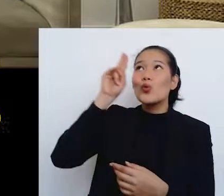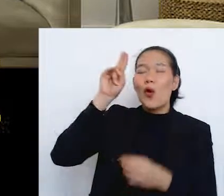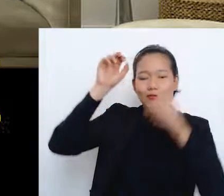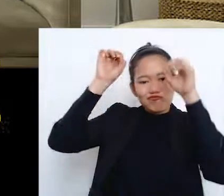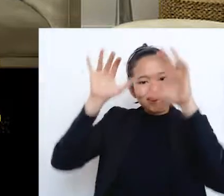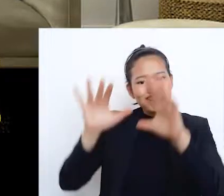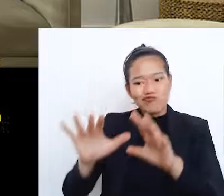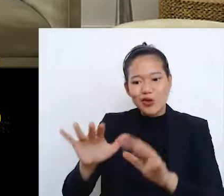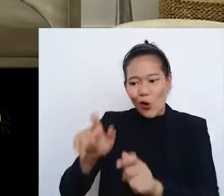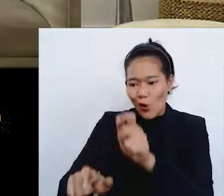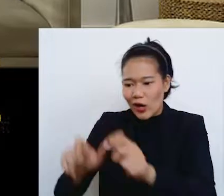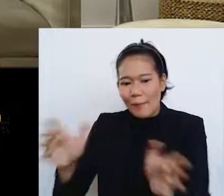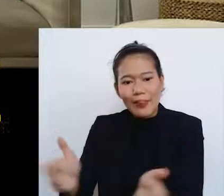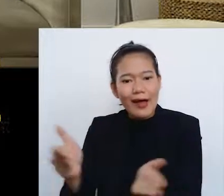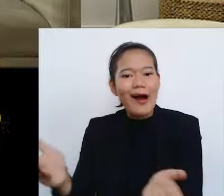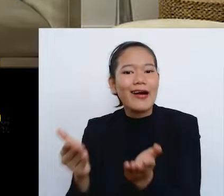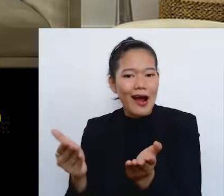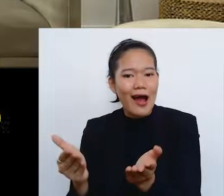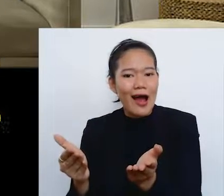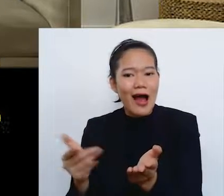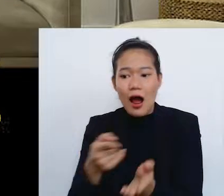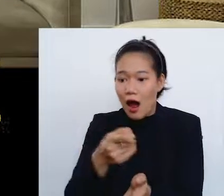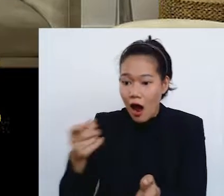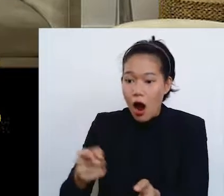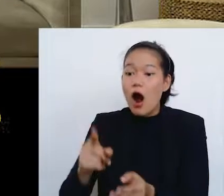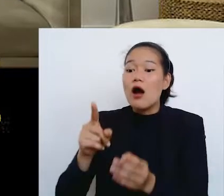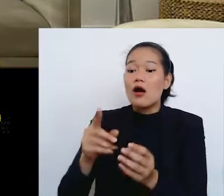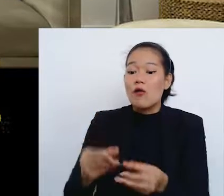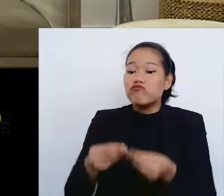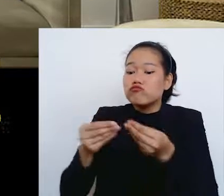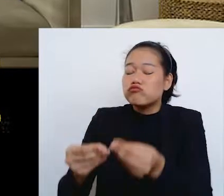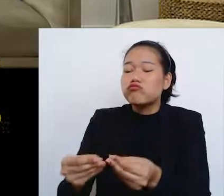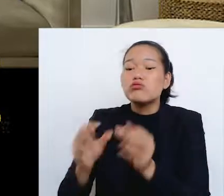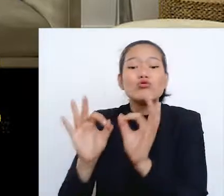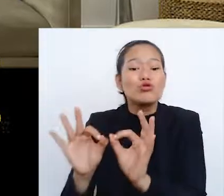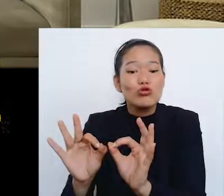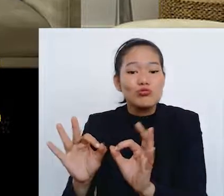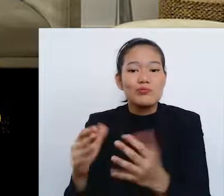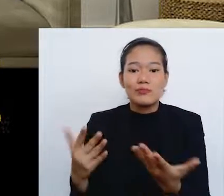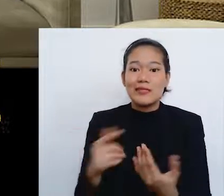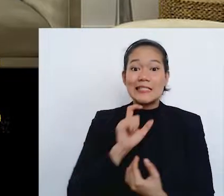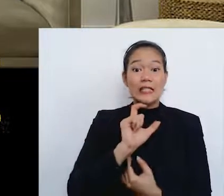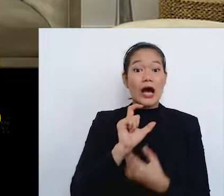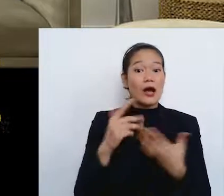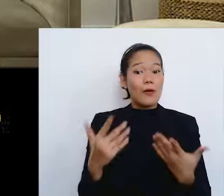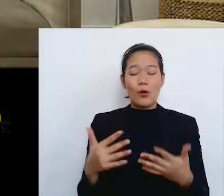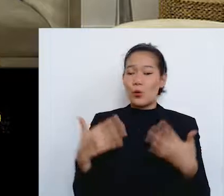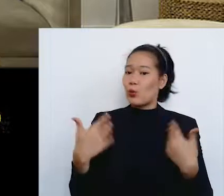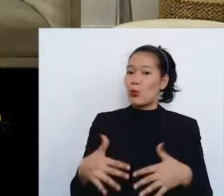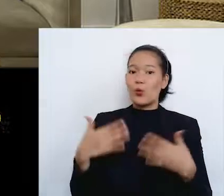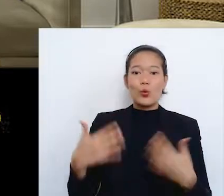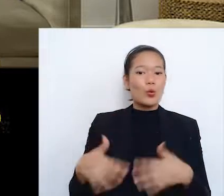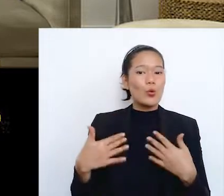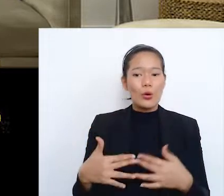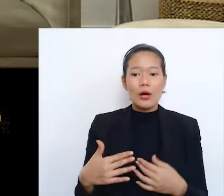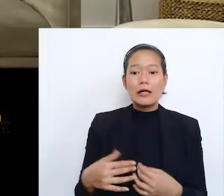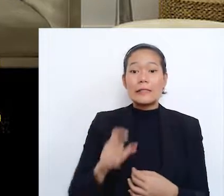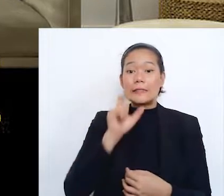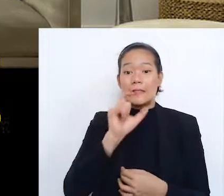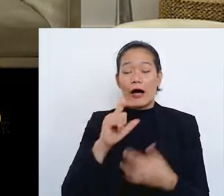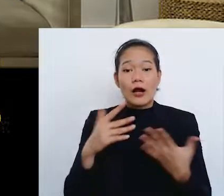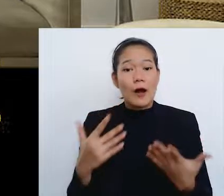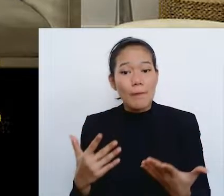Tuhan memelihara mereka. Tuhan mencukupkan mereka dengan caranya yang